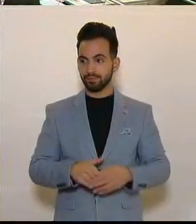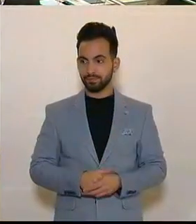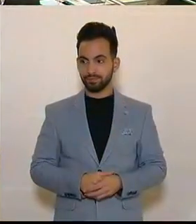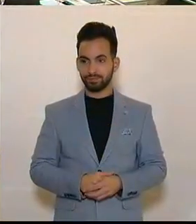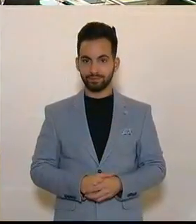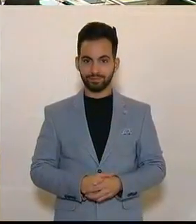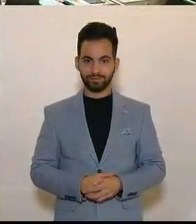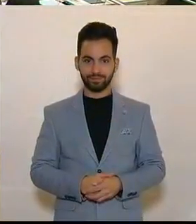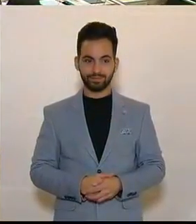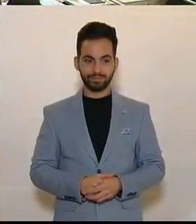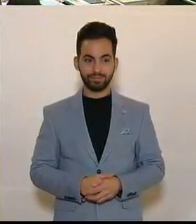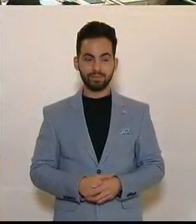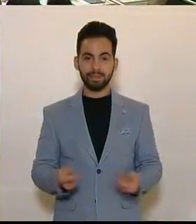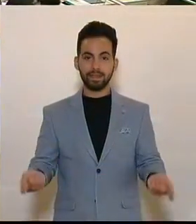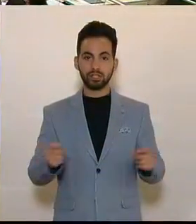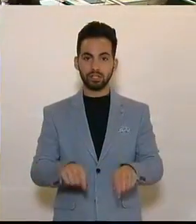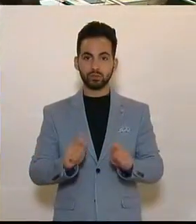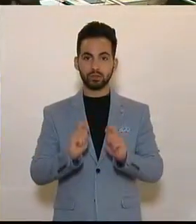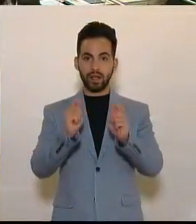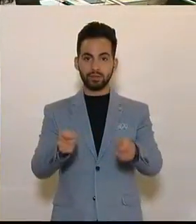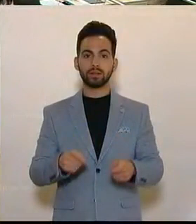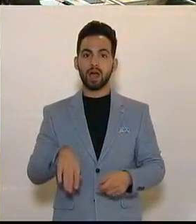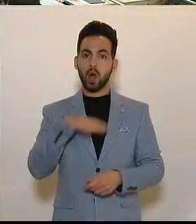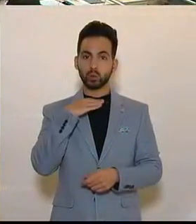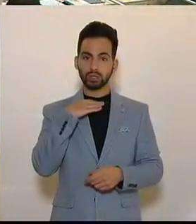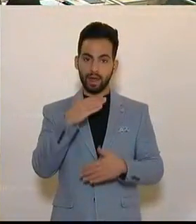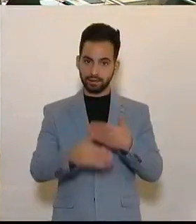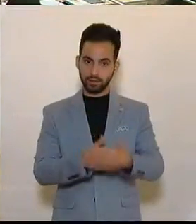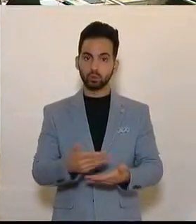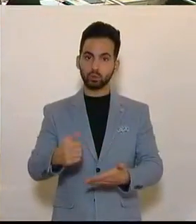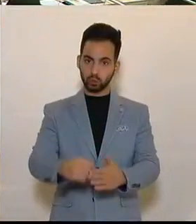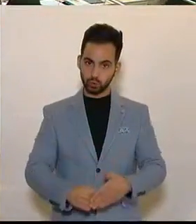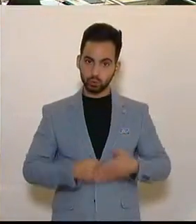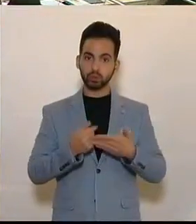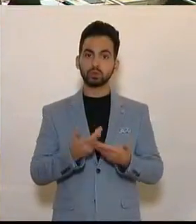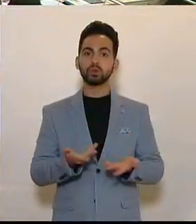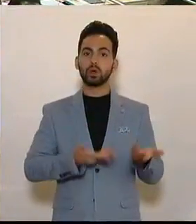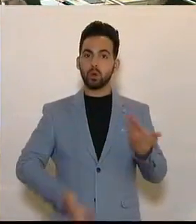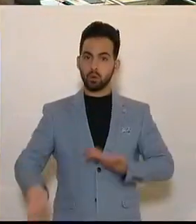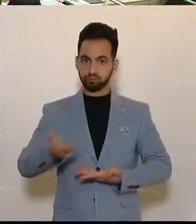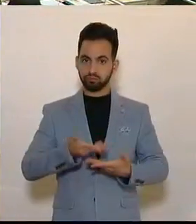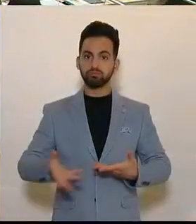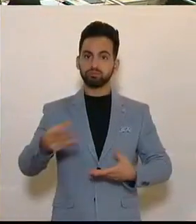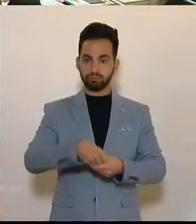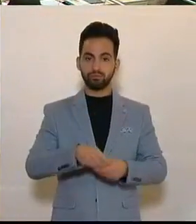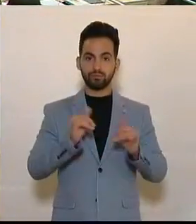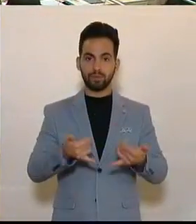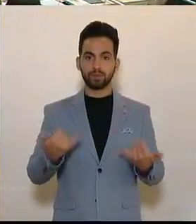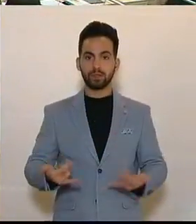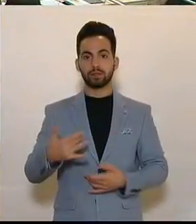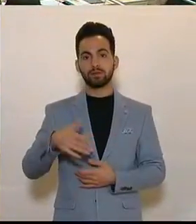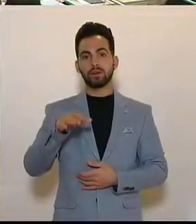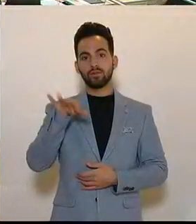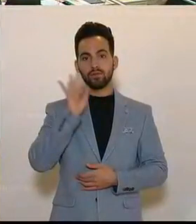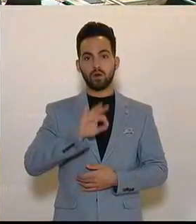sagt Edith Mühlberg-Huber. Sie ist Bereichssprecherin für Familie im FPÖ-Parlamentsclub. Sie bringt außerdem einen Antrag betreffend der Doppelresidenz